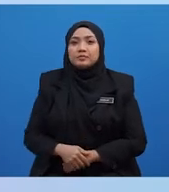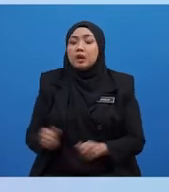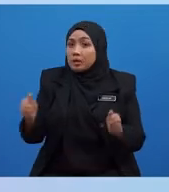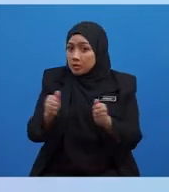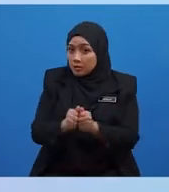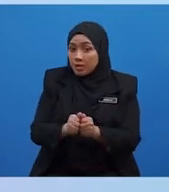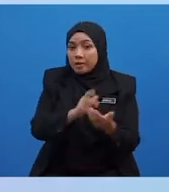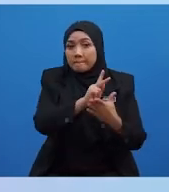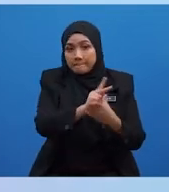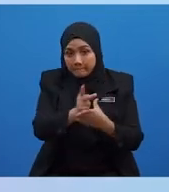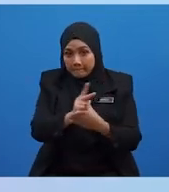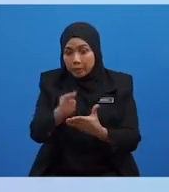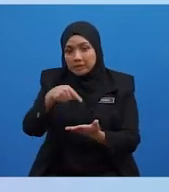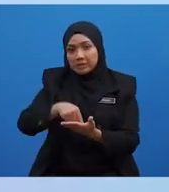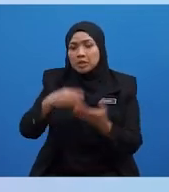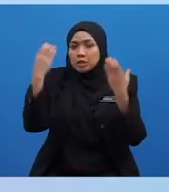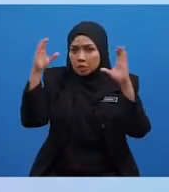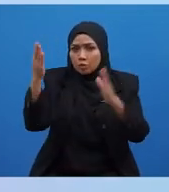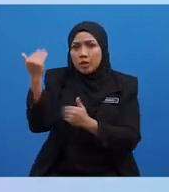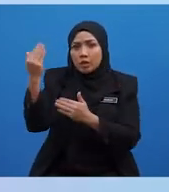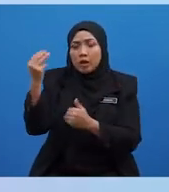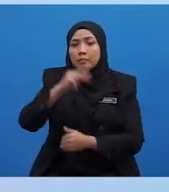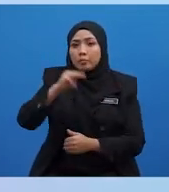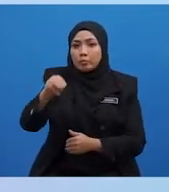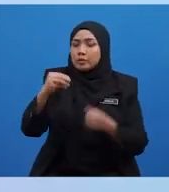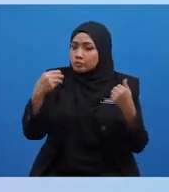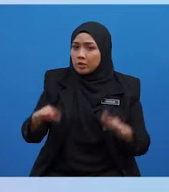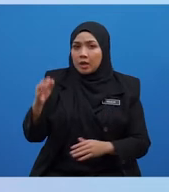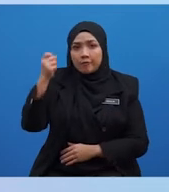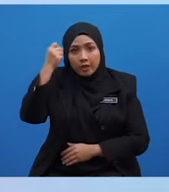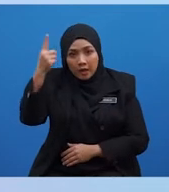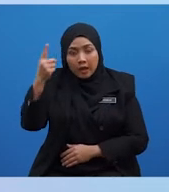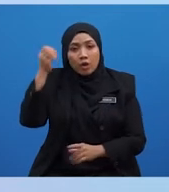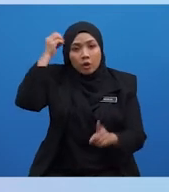Dan soalan yang terakhir, soalan ketiga,